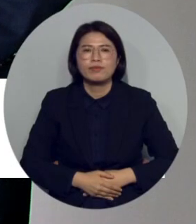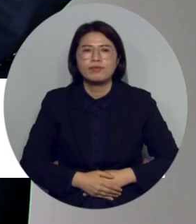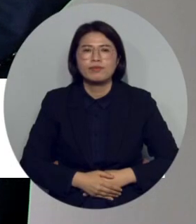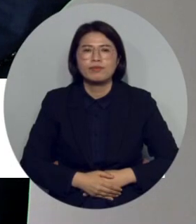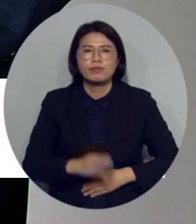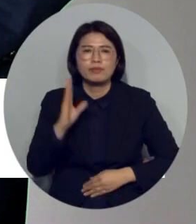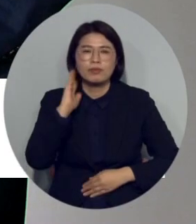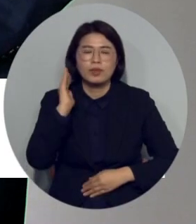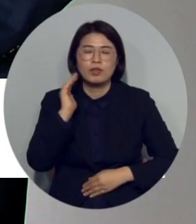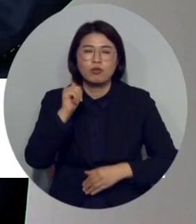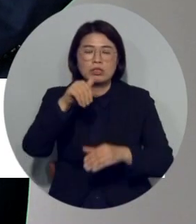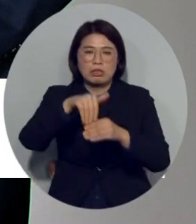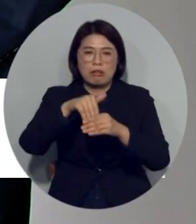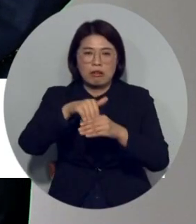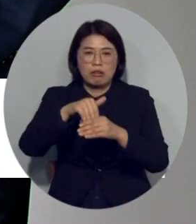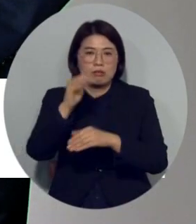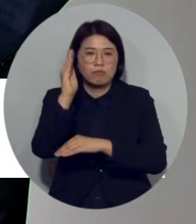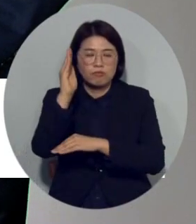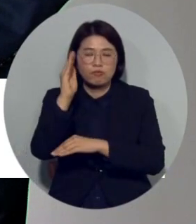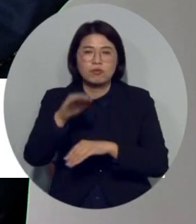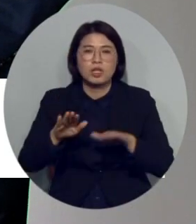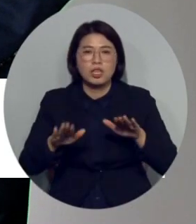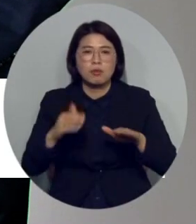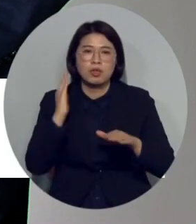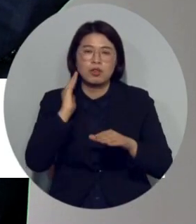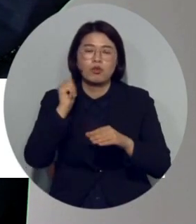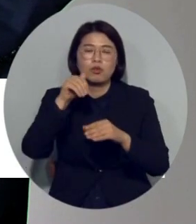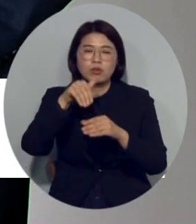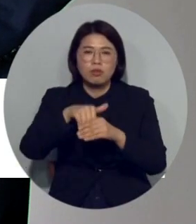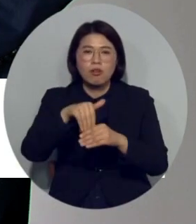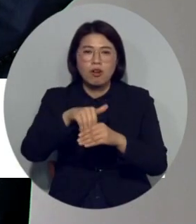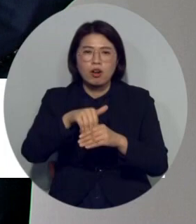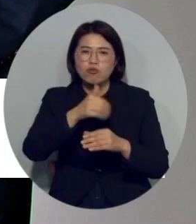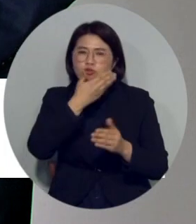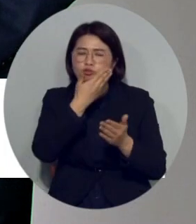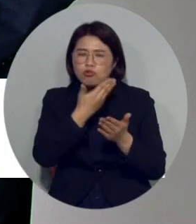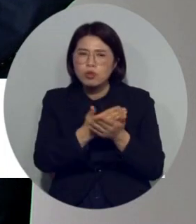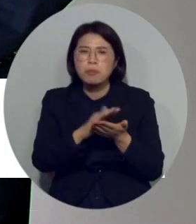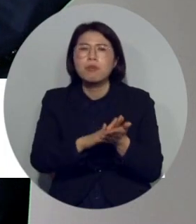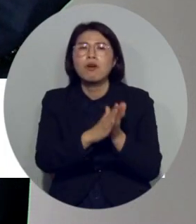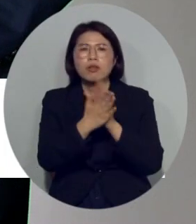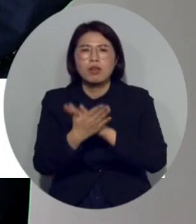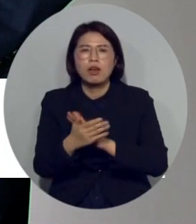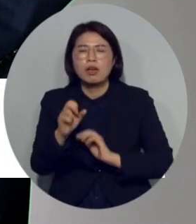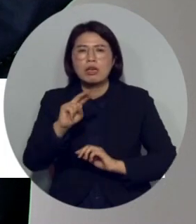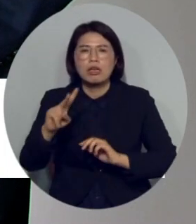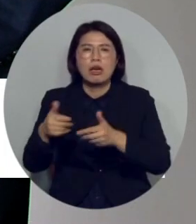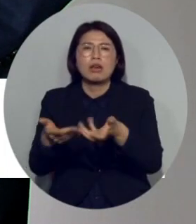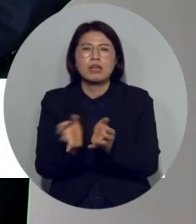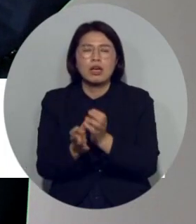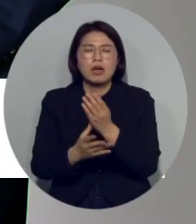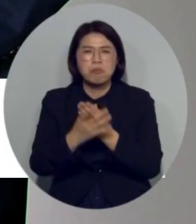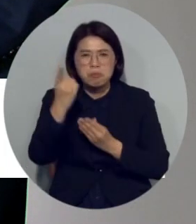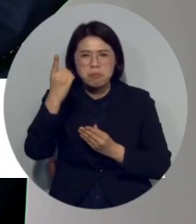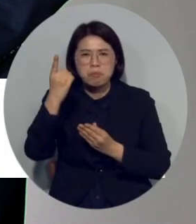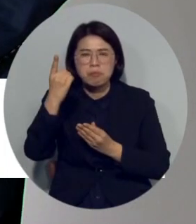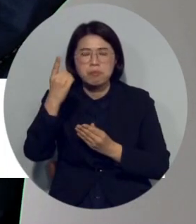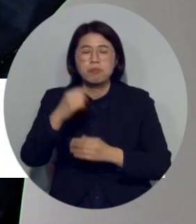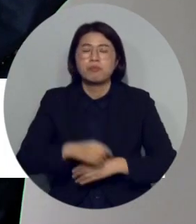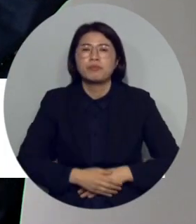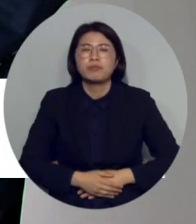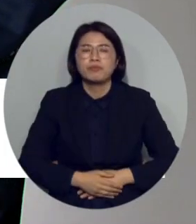네, 대선 소식으로 이어갑니다. 이번 대선의 최대 변수 중 하나로 꼽혔던 야권 단일화가